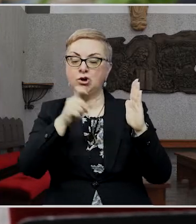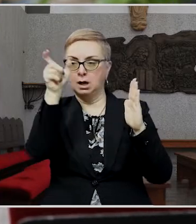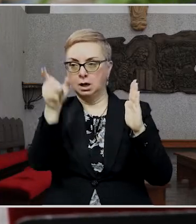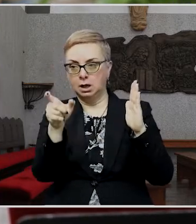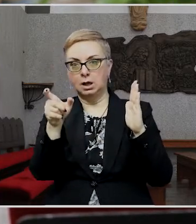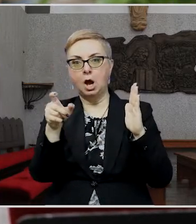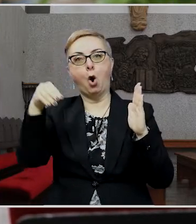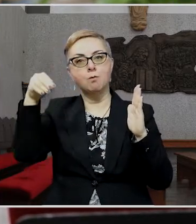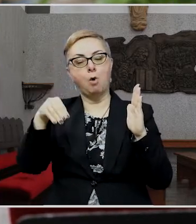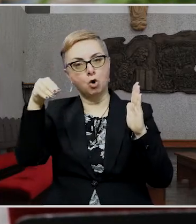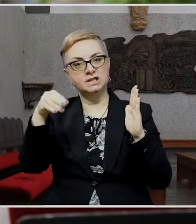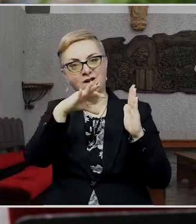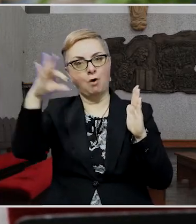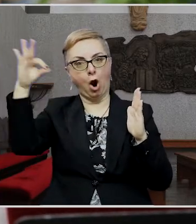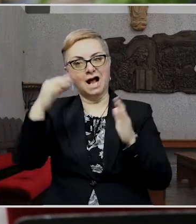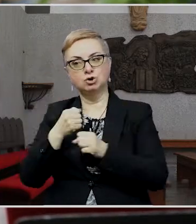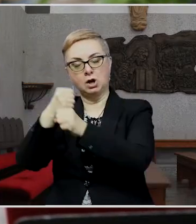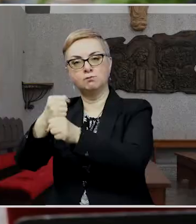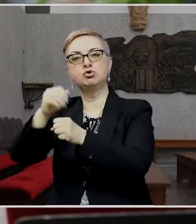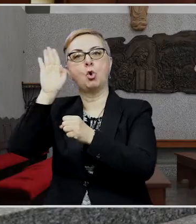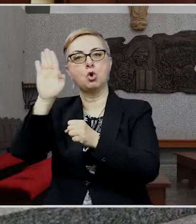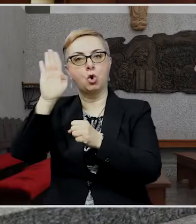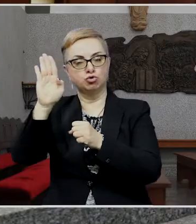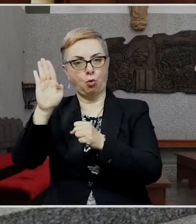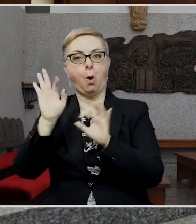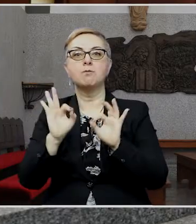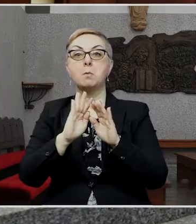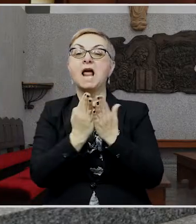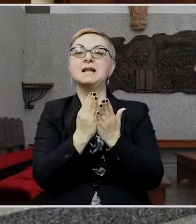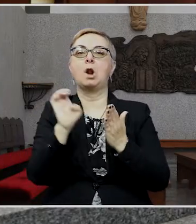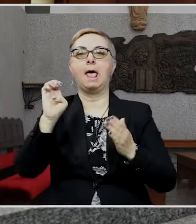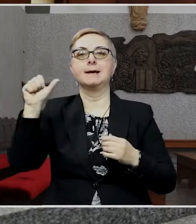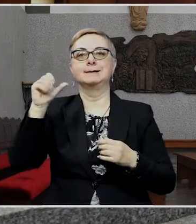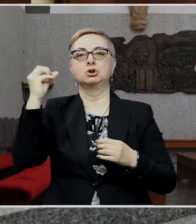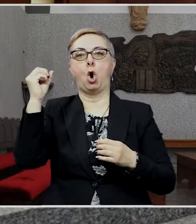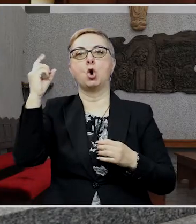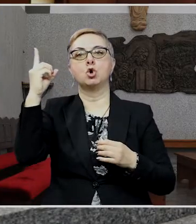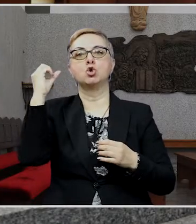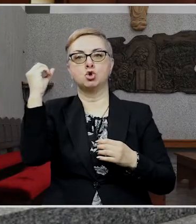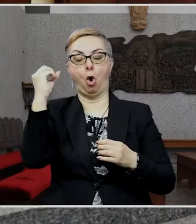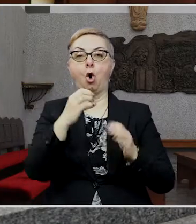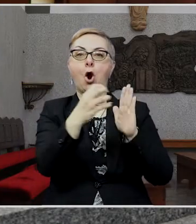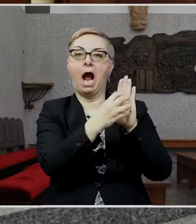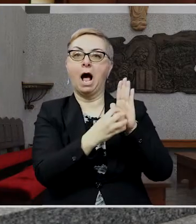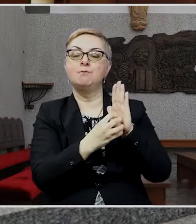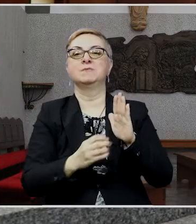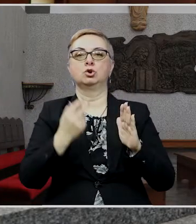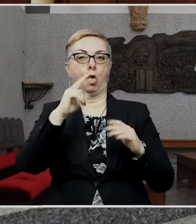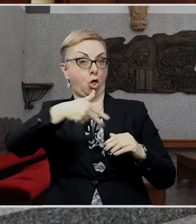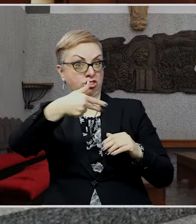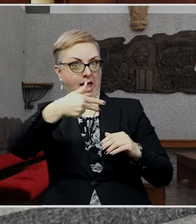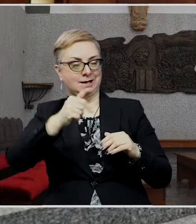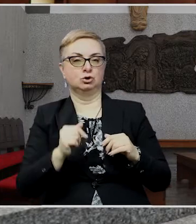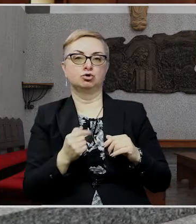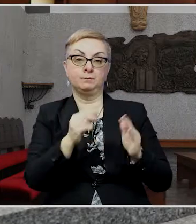la vocazione e la missione di mosè siamo nel libro dell'esodo al capitolo iii